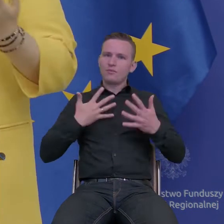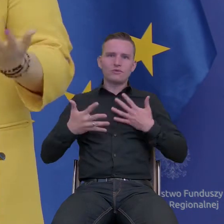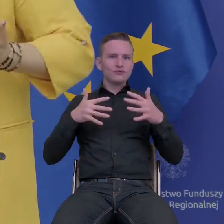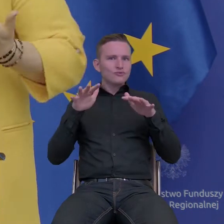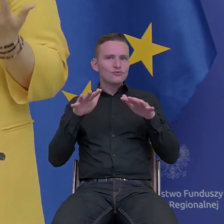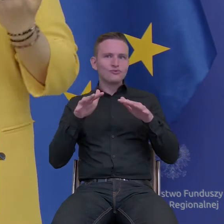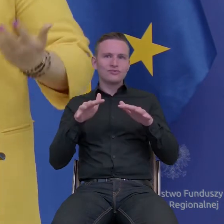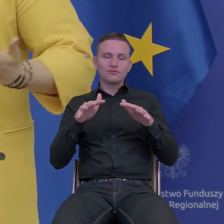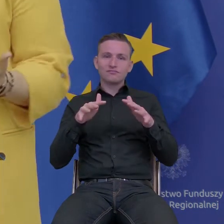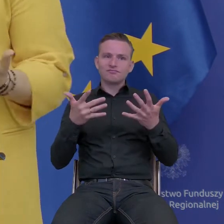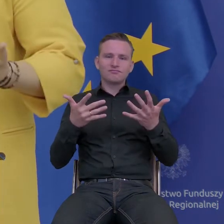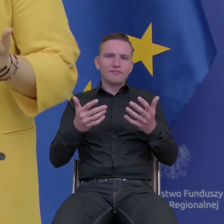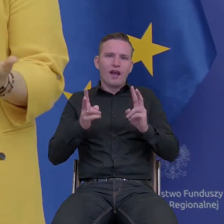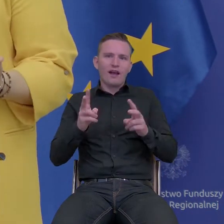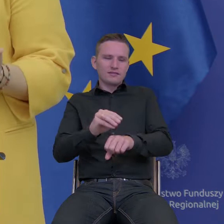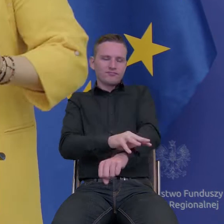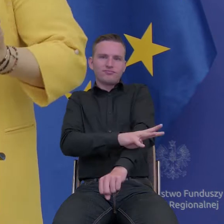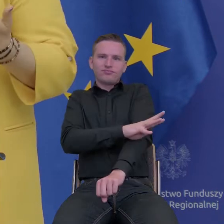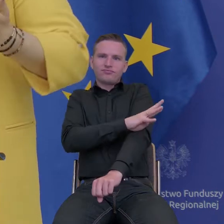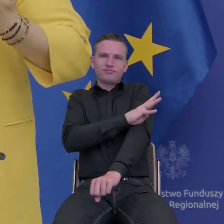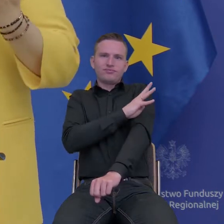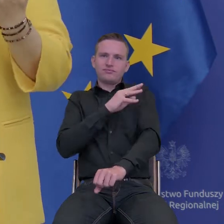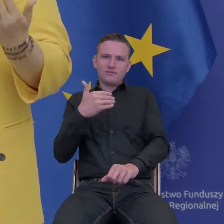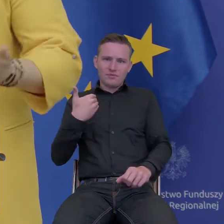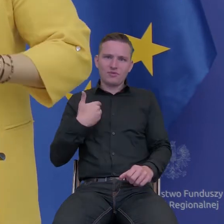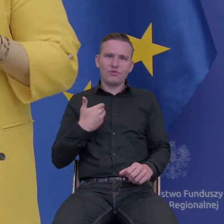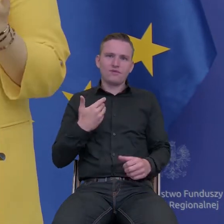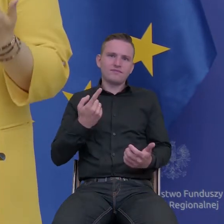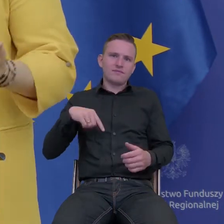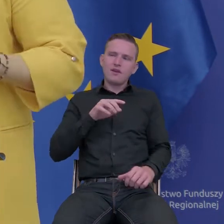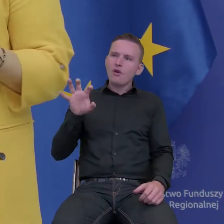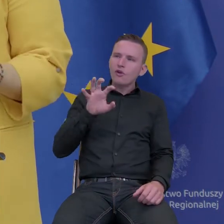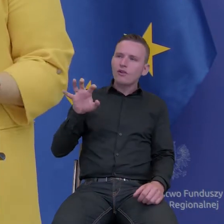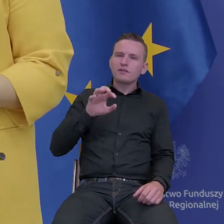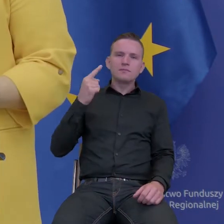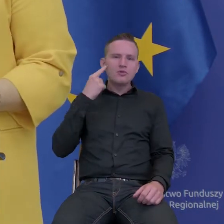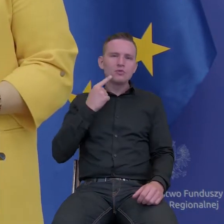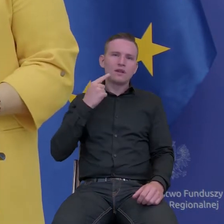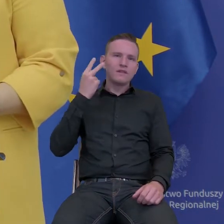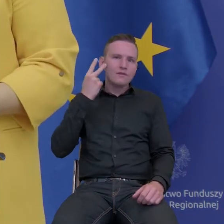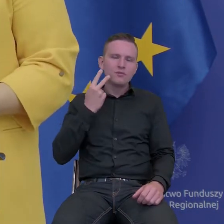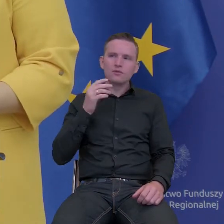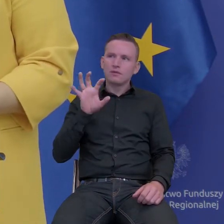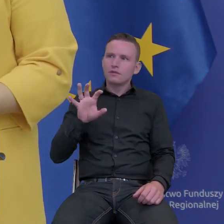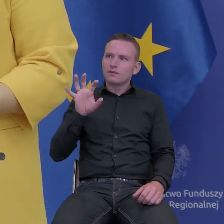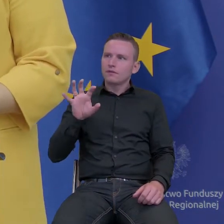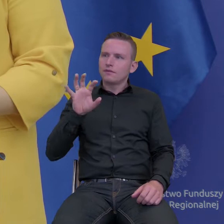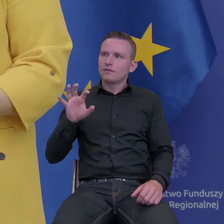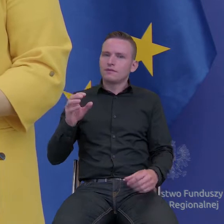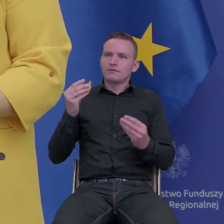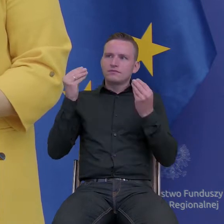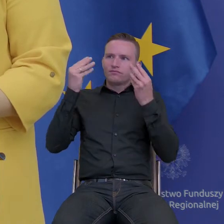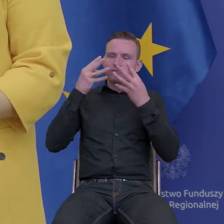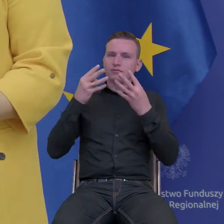przede wszystkim zaprosiliśmy dzisiaj też na tą konferencję, galę, szczególnego